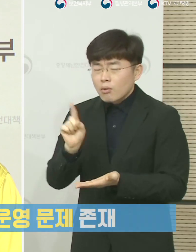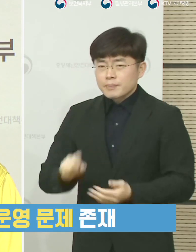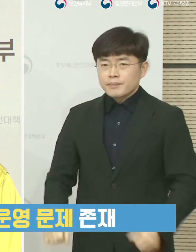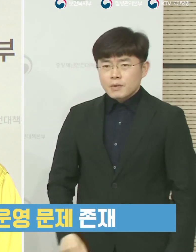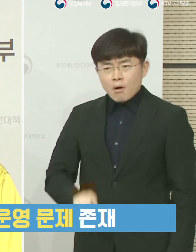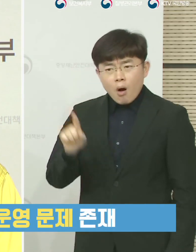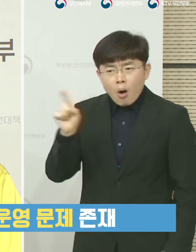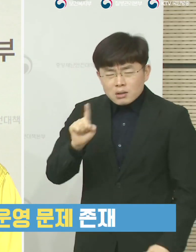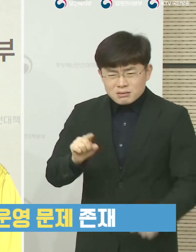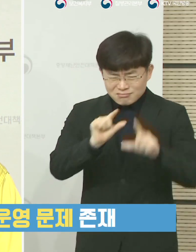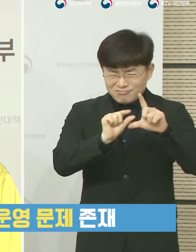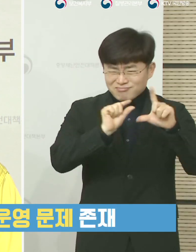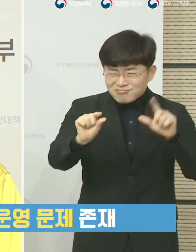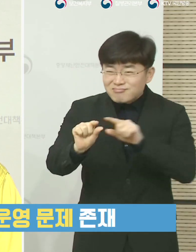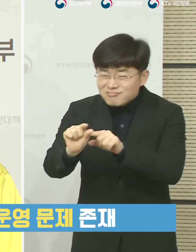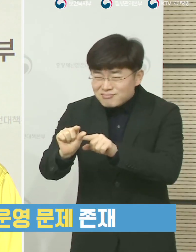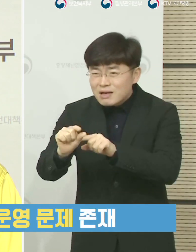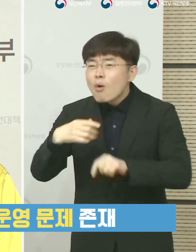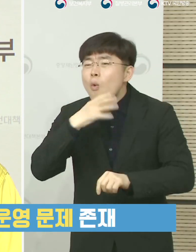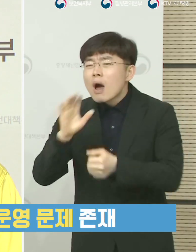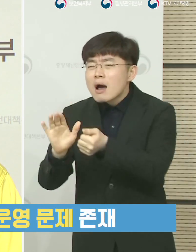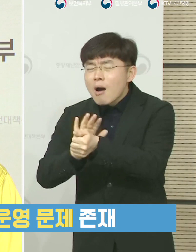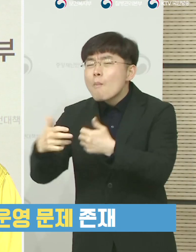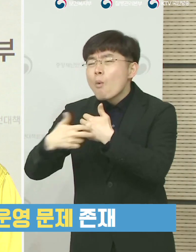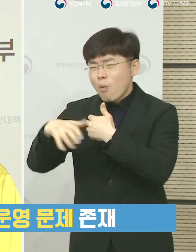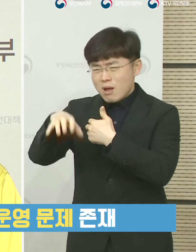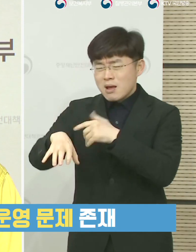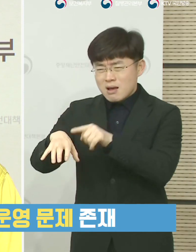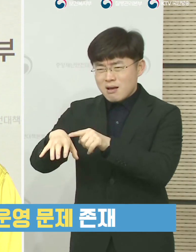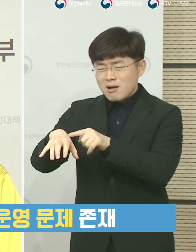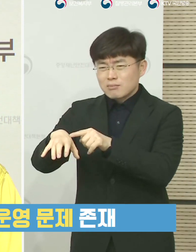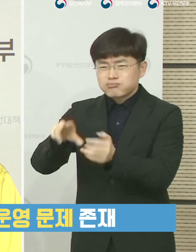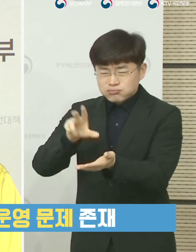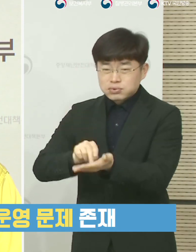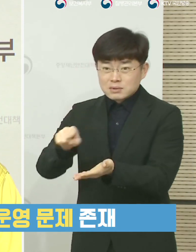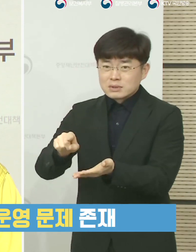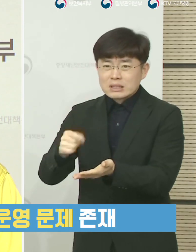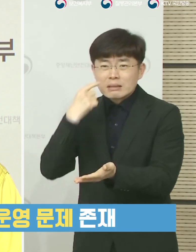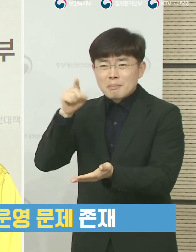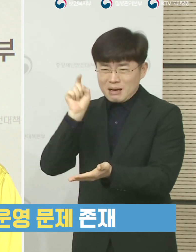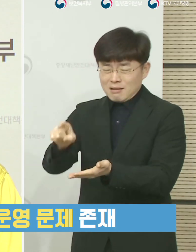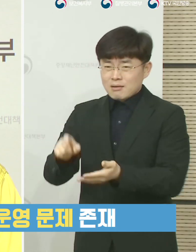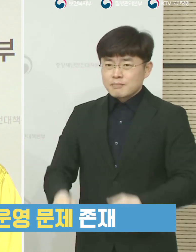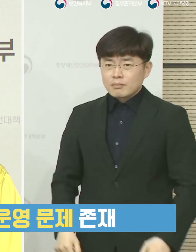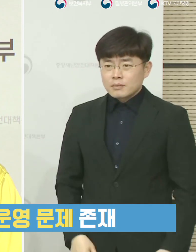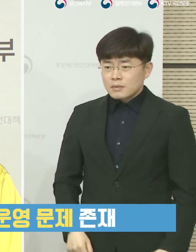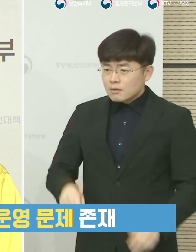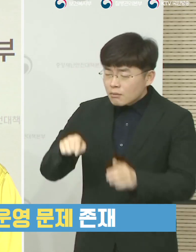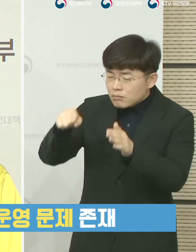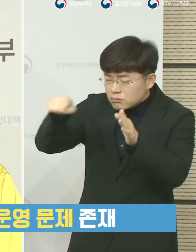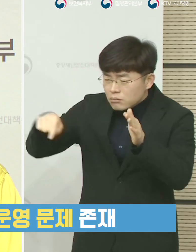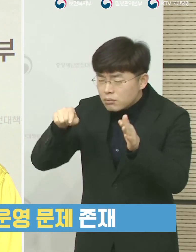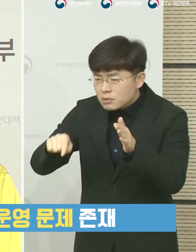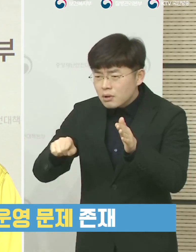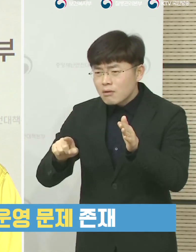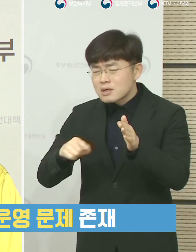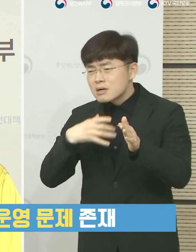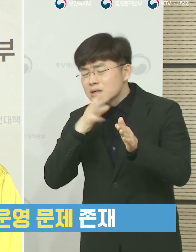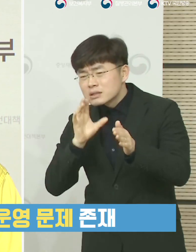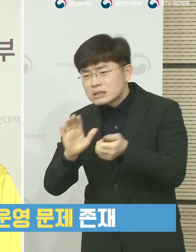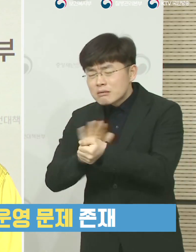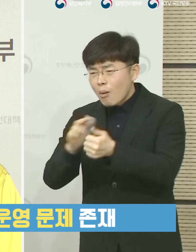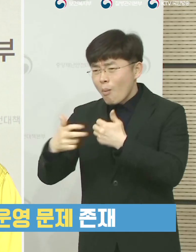일부 소수의 요양병원들, 특히 요양병원들 같은 경우는 이전부터 이 좀 취약한 구조를 가지고 있는 일부